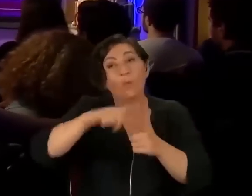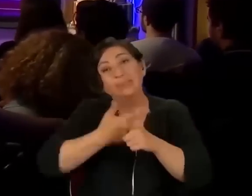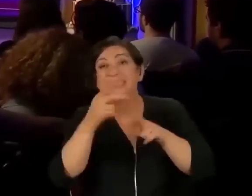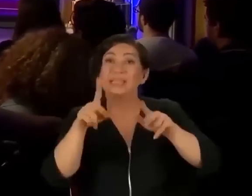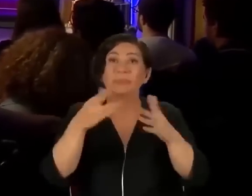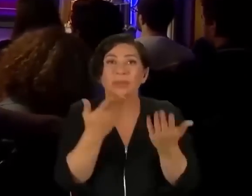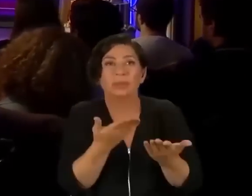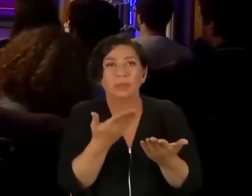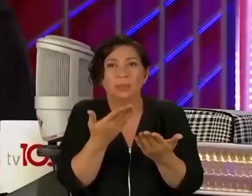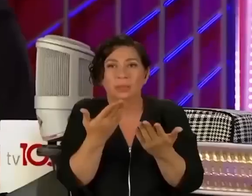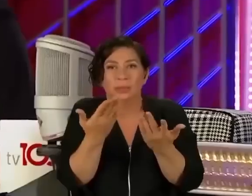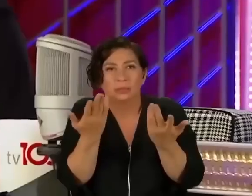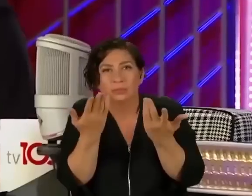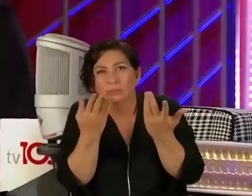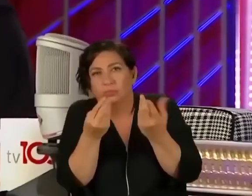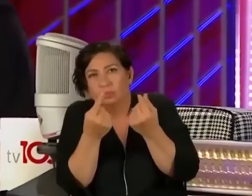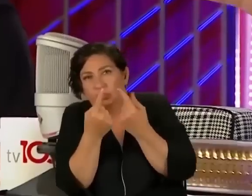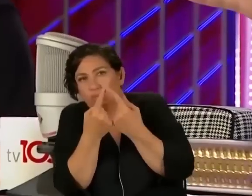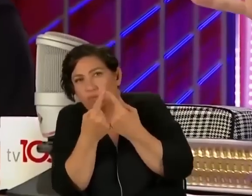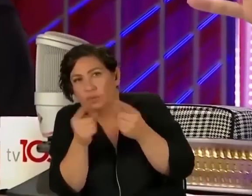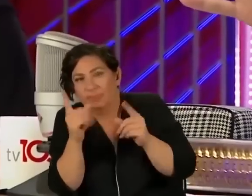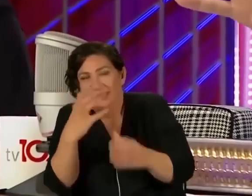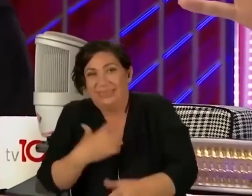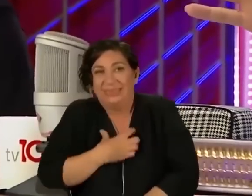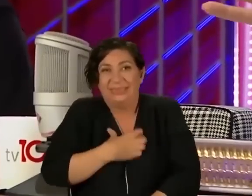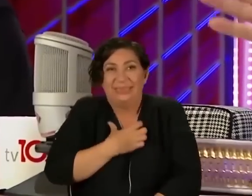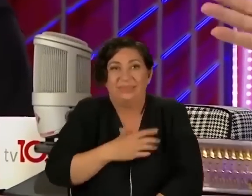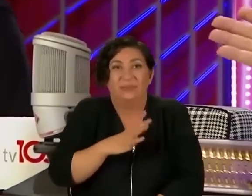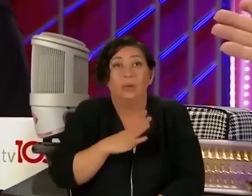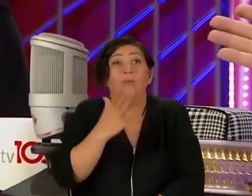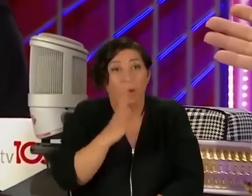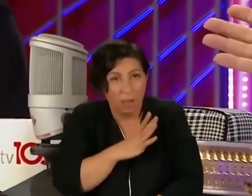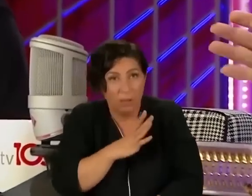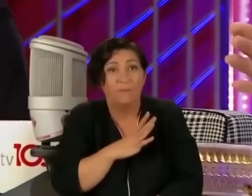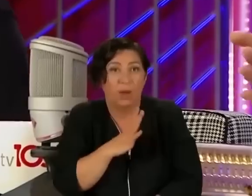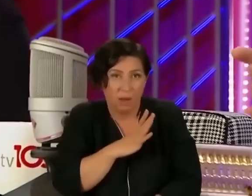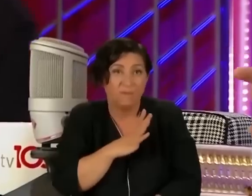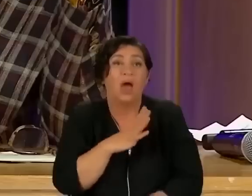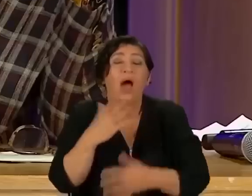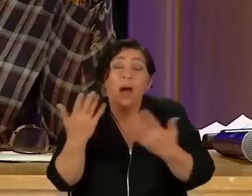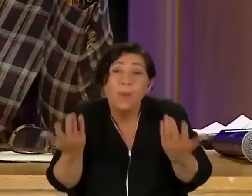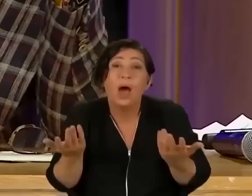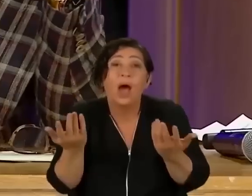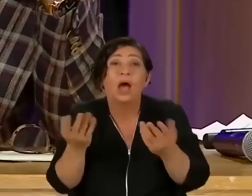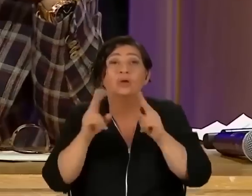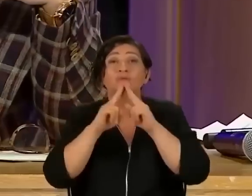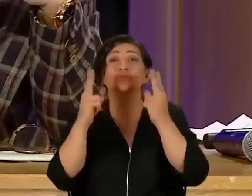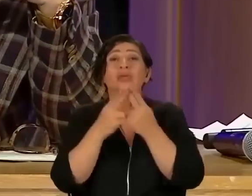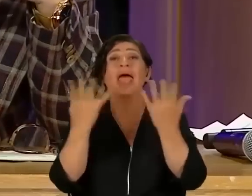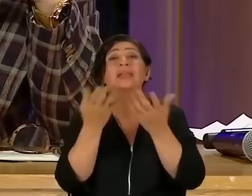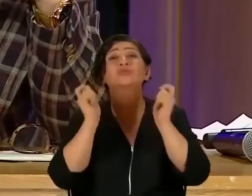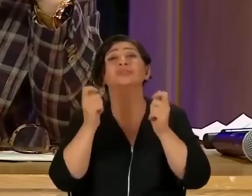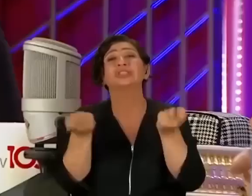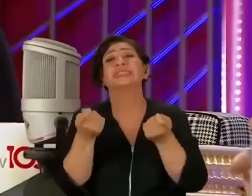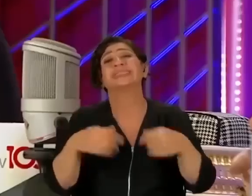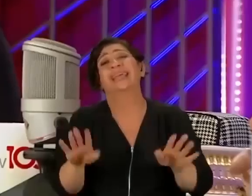projesidir. Yani Dead Man Walking bu. Evet, yani stresi var. Yok mu? Var. Var abi. Var ama yani dünyanın en zor işi de